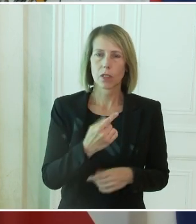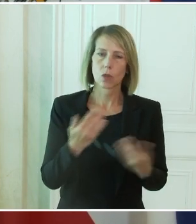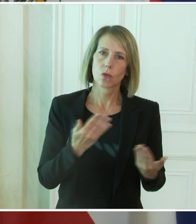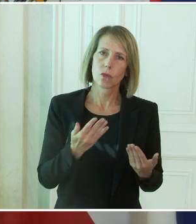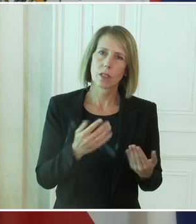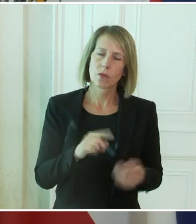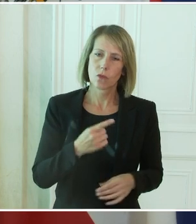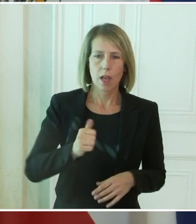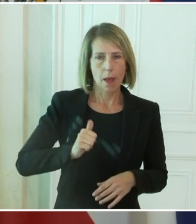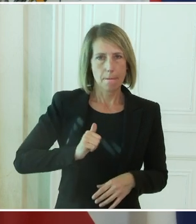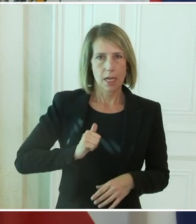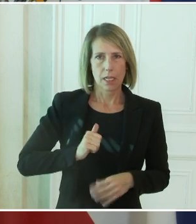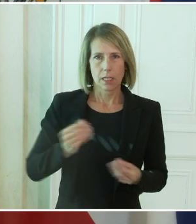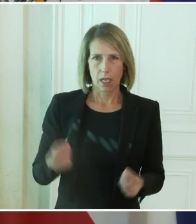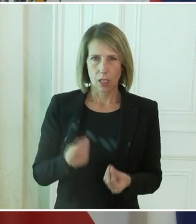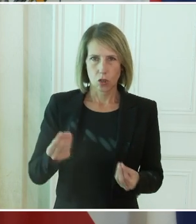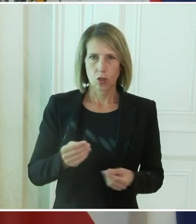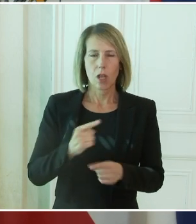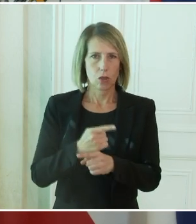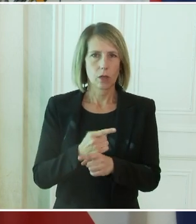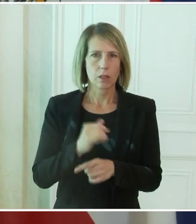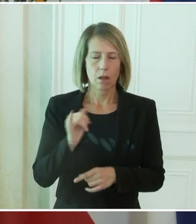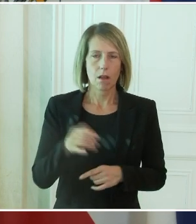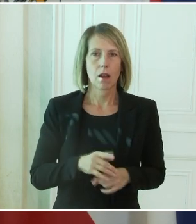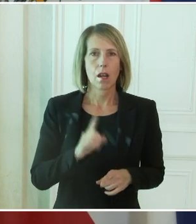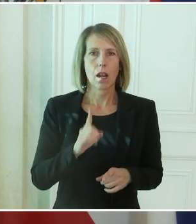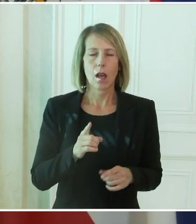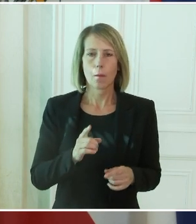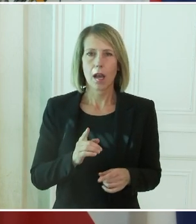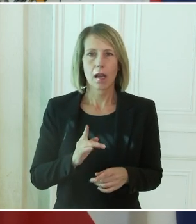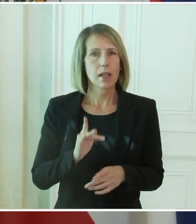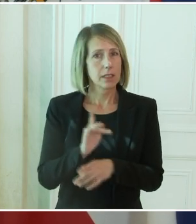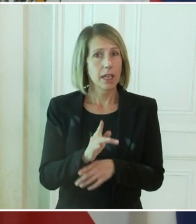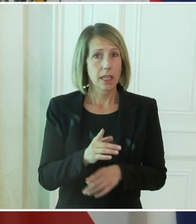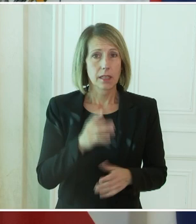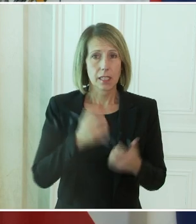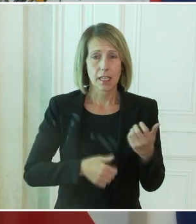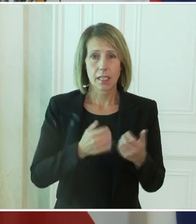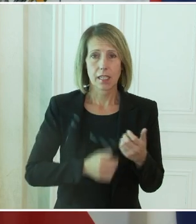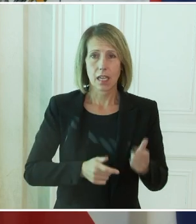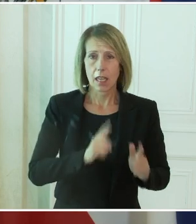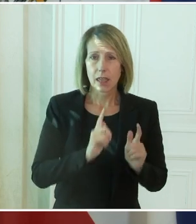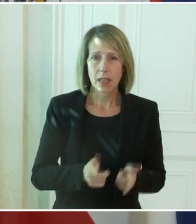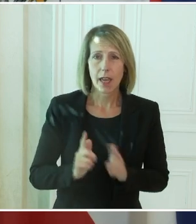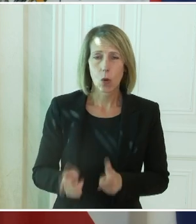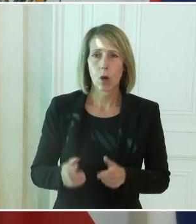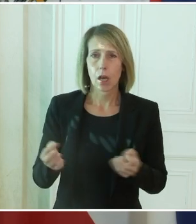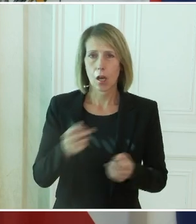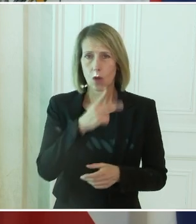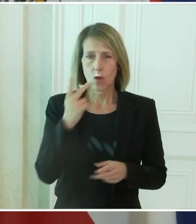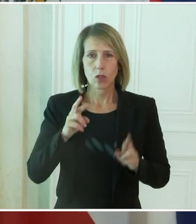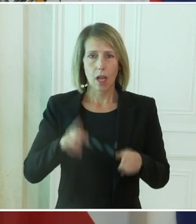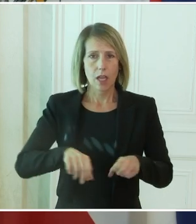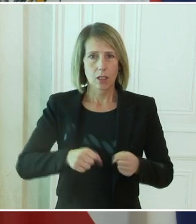zwar militärisch neutral sind, aber nicht neutral gegenüber Krieg, gegenüber Terror und gegenüber Völkerrechtsbruch. Wir werden